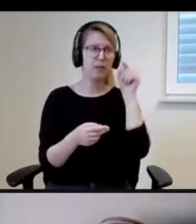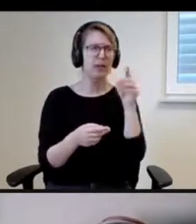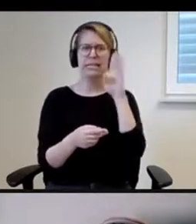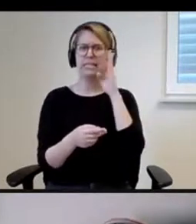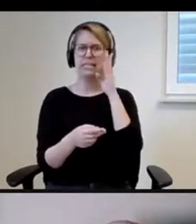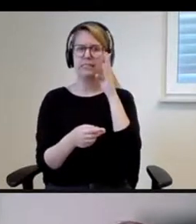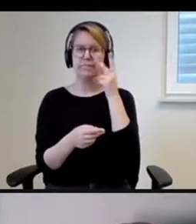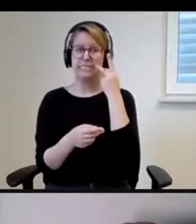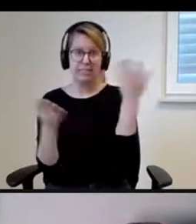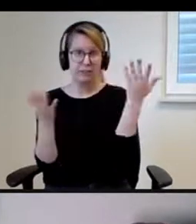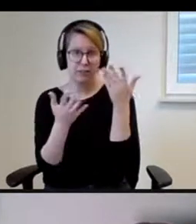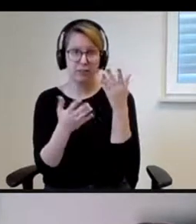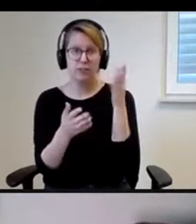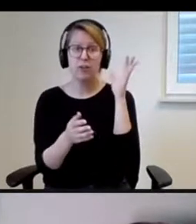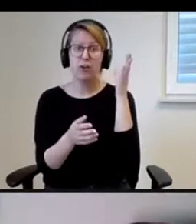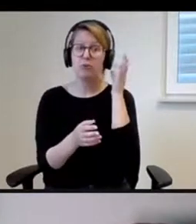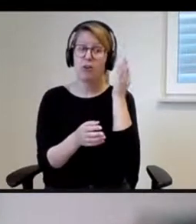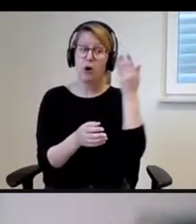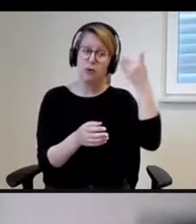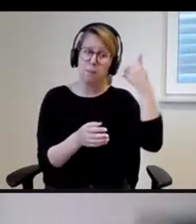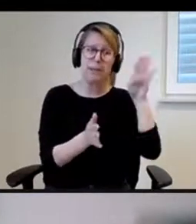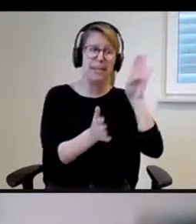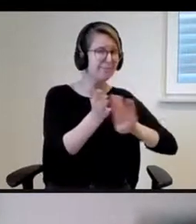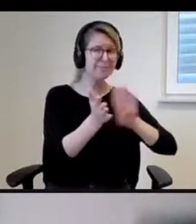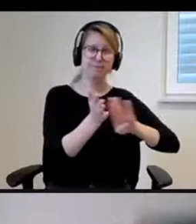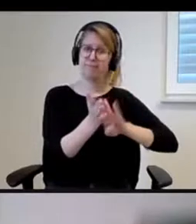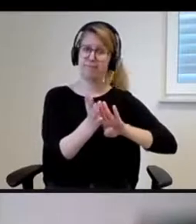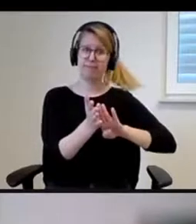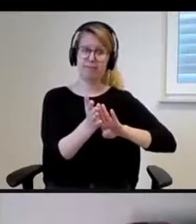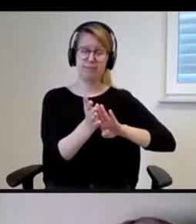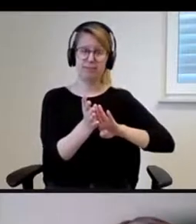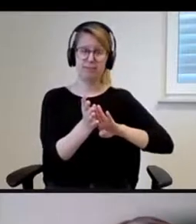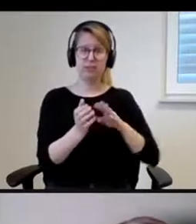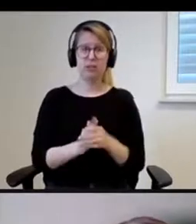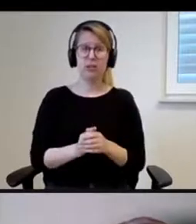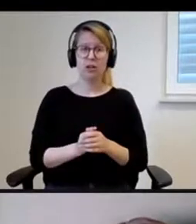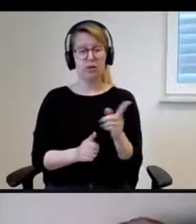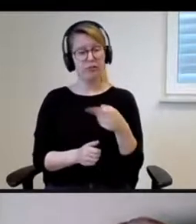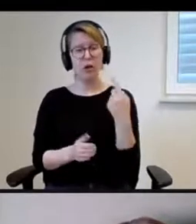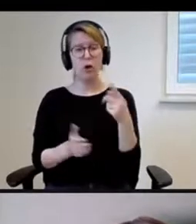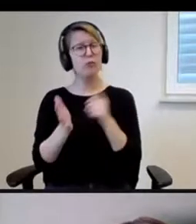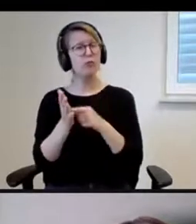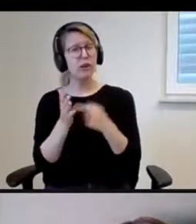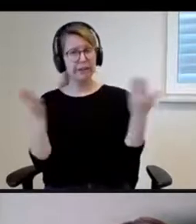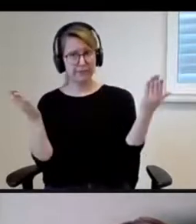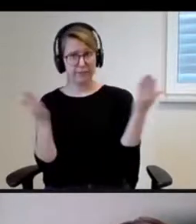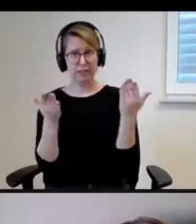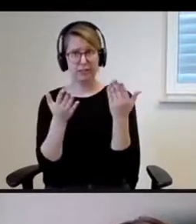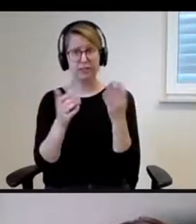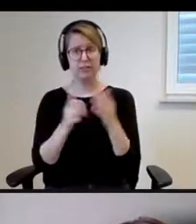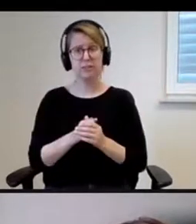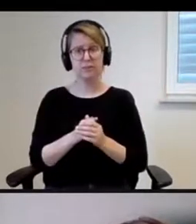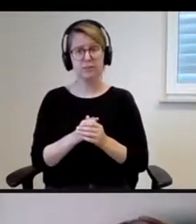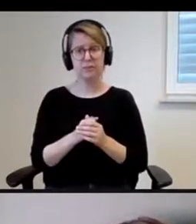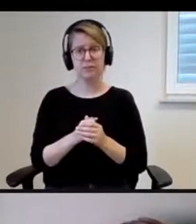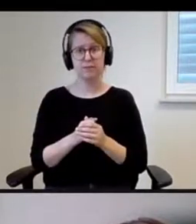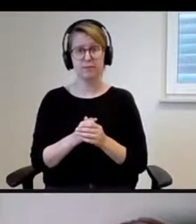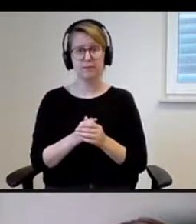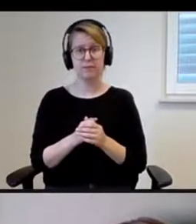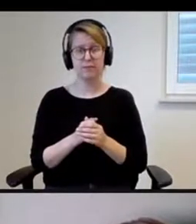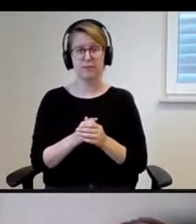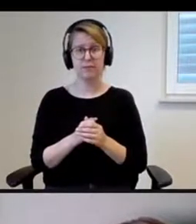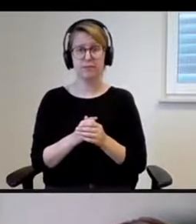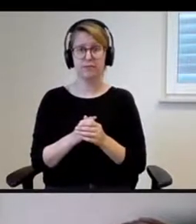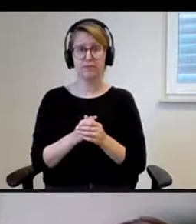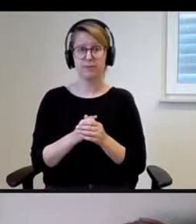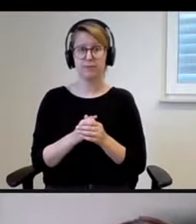finalement, nous demandons aussi, et il faut que ce sujet soit traité, qu'enfin, au sein du Conseil, soit débloquée la